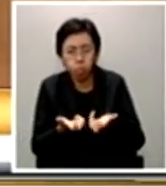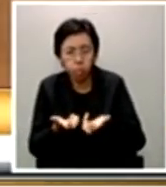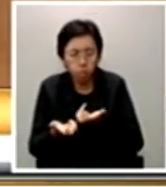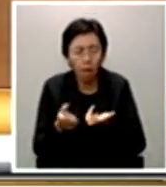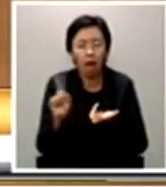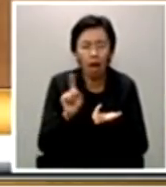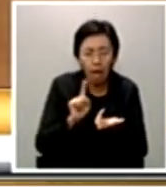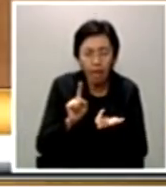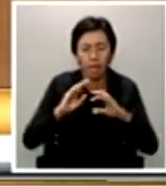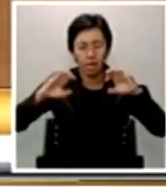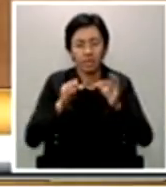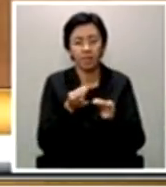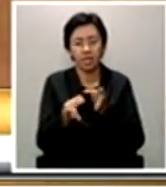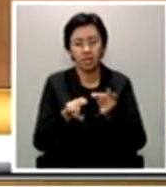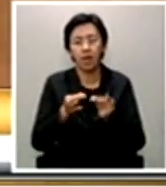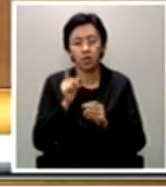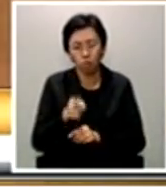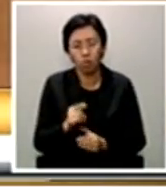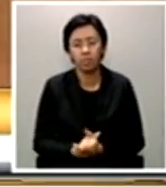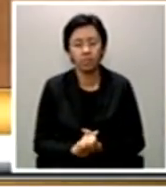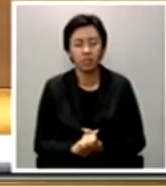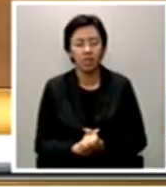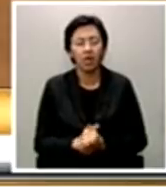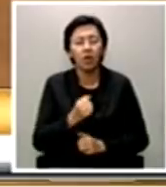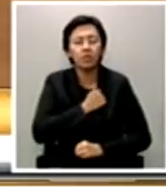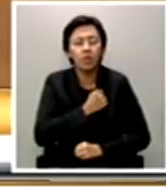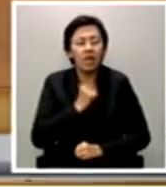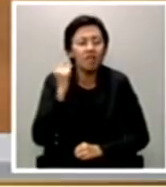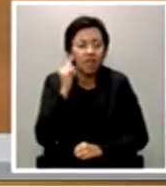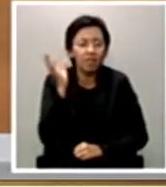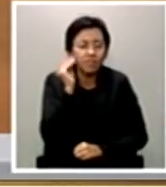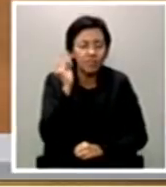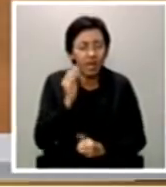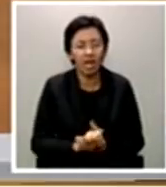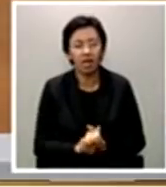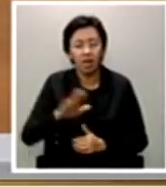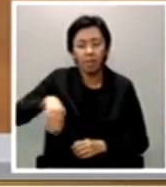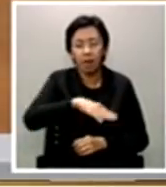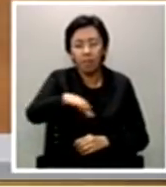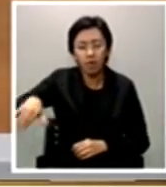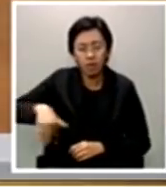วเพราะอย่างนี้อย่างนี้มันต้องอธิบายกันฉะนั้นทนฟังนิดหนึ่งนะครับเพราะเวลาพวกเร